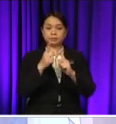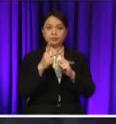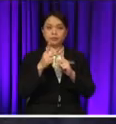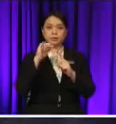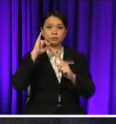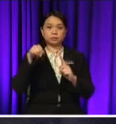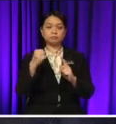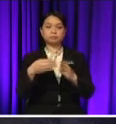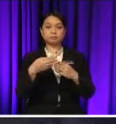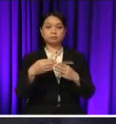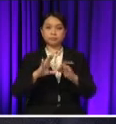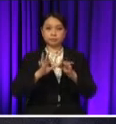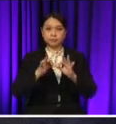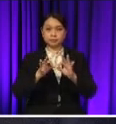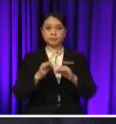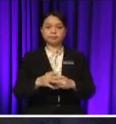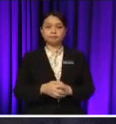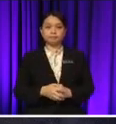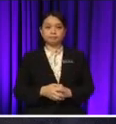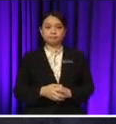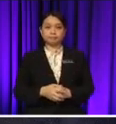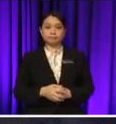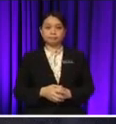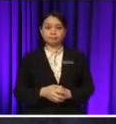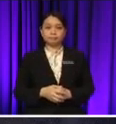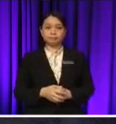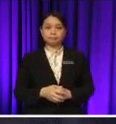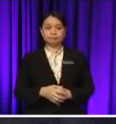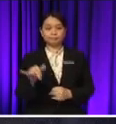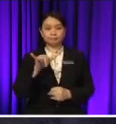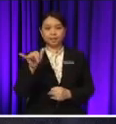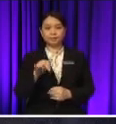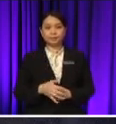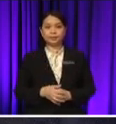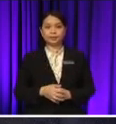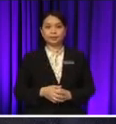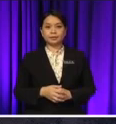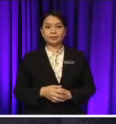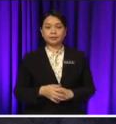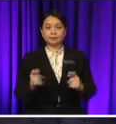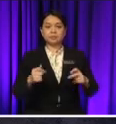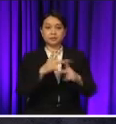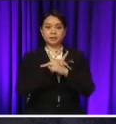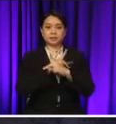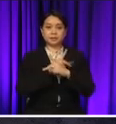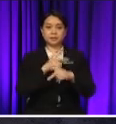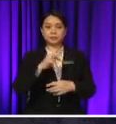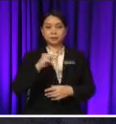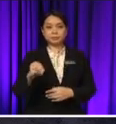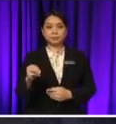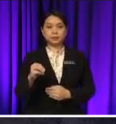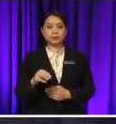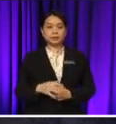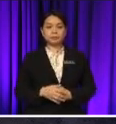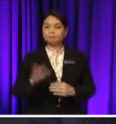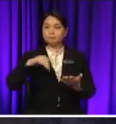kuliner Sultan Abdul Somad Petaling Jaya selango terima kasih murid-murid Amira Fikria Aini dan